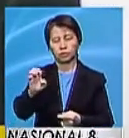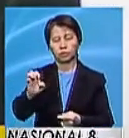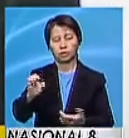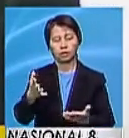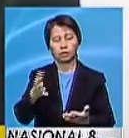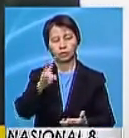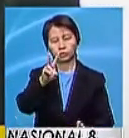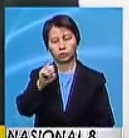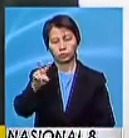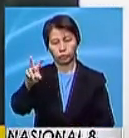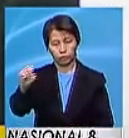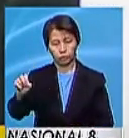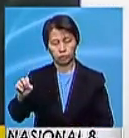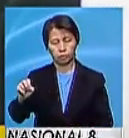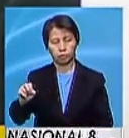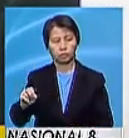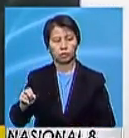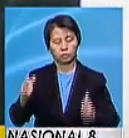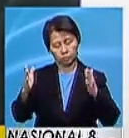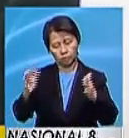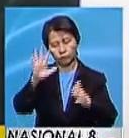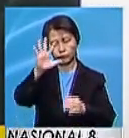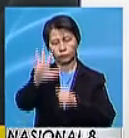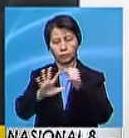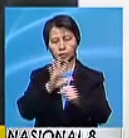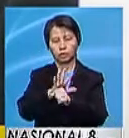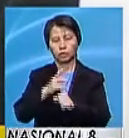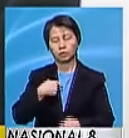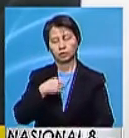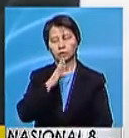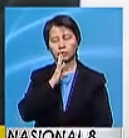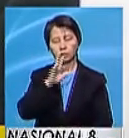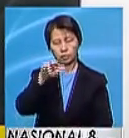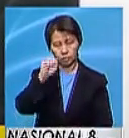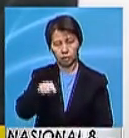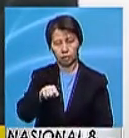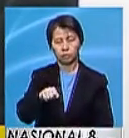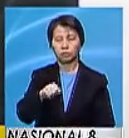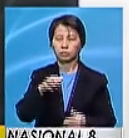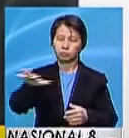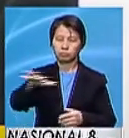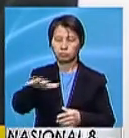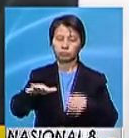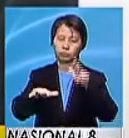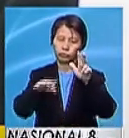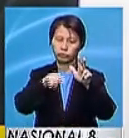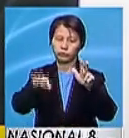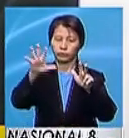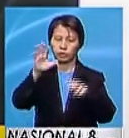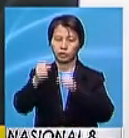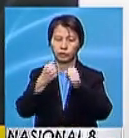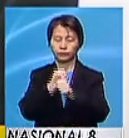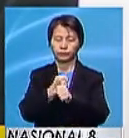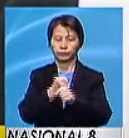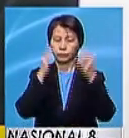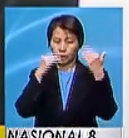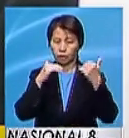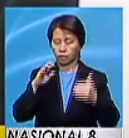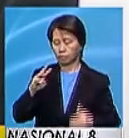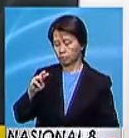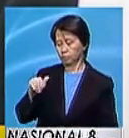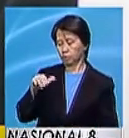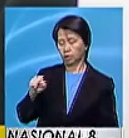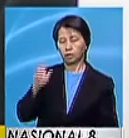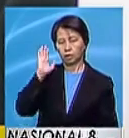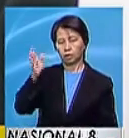that. Within that, we said yes, between 3 to 5 years. We hope MAS will be at